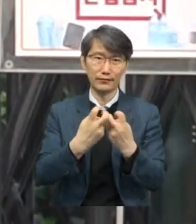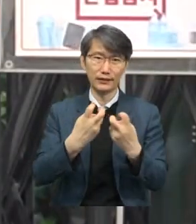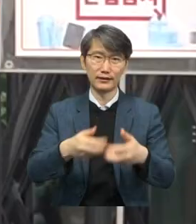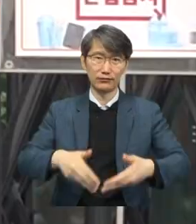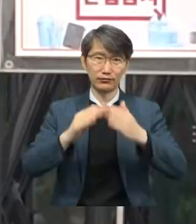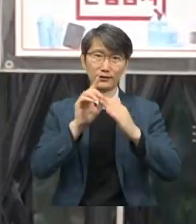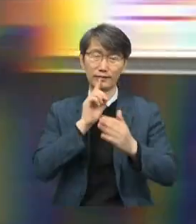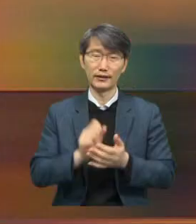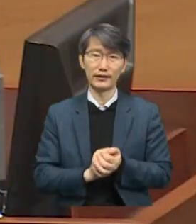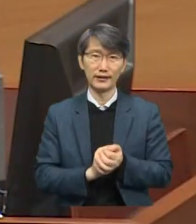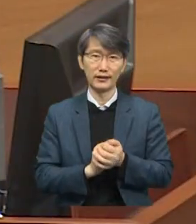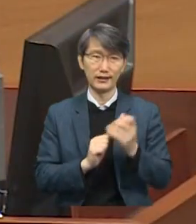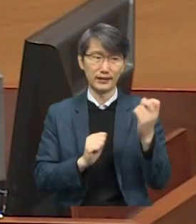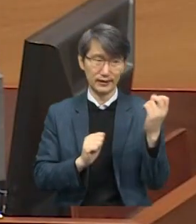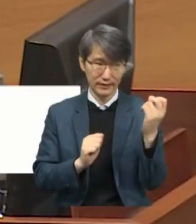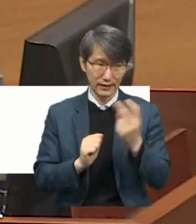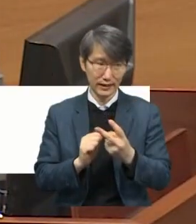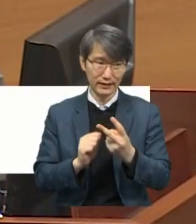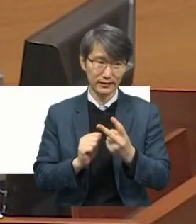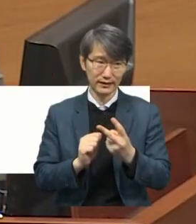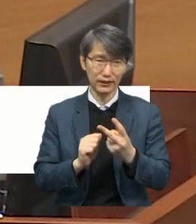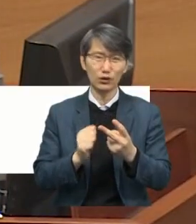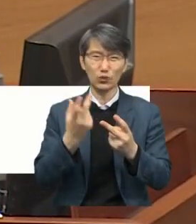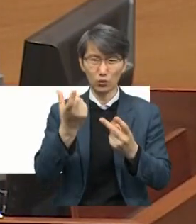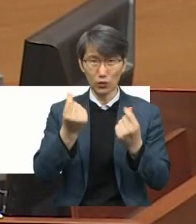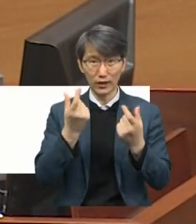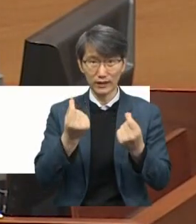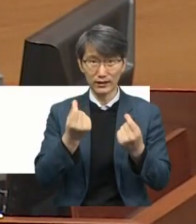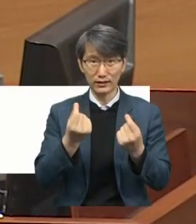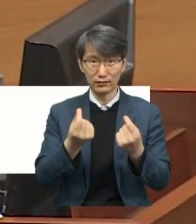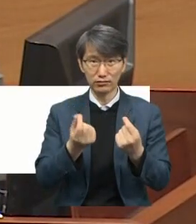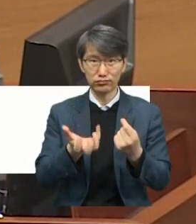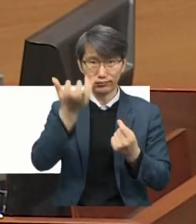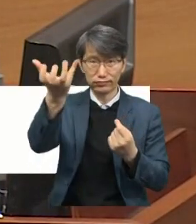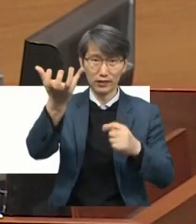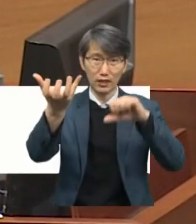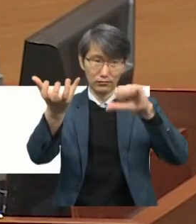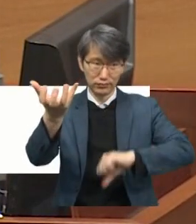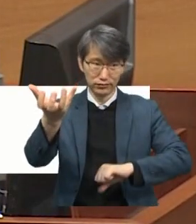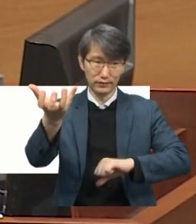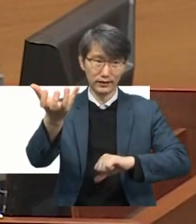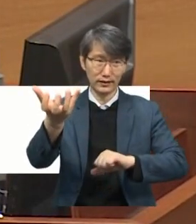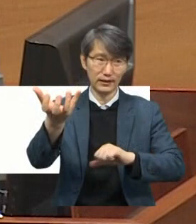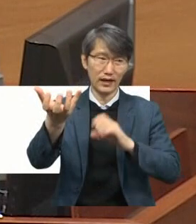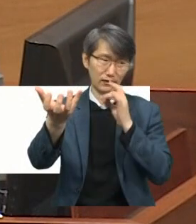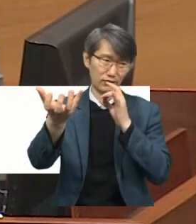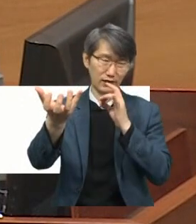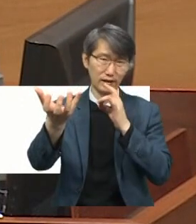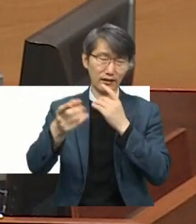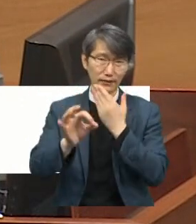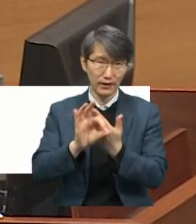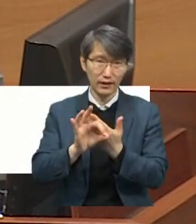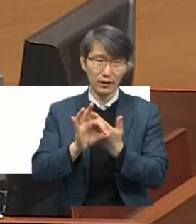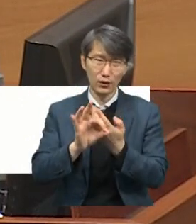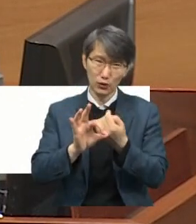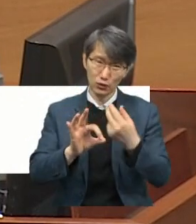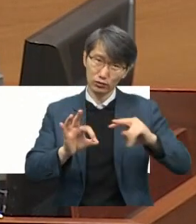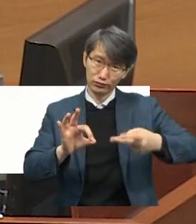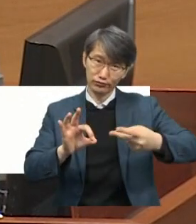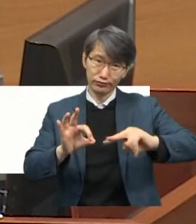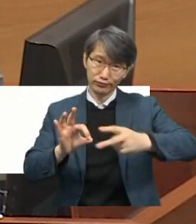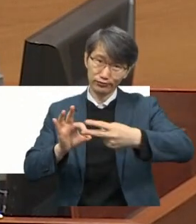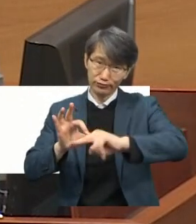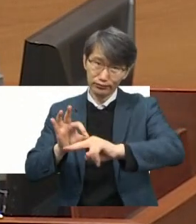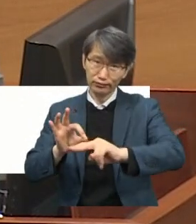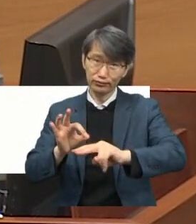방침입니다. 다시 재신청하는 건 불가능합니다. 뭐 떨어지는 노선이 다시 왔지는 않으니까 그렇다면 그 대안 노선을 저희들이 좀 검토를 해야